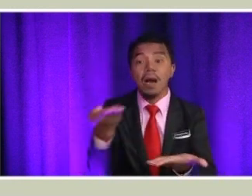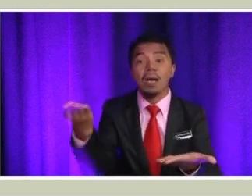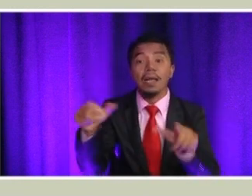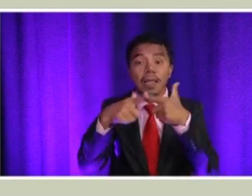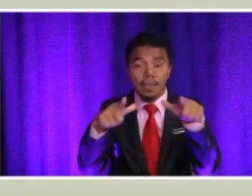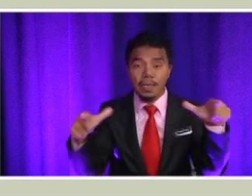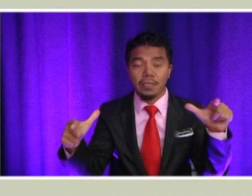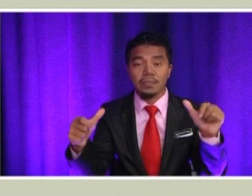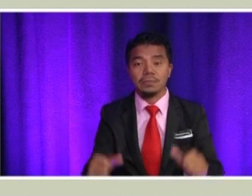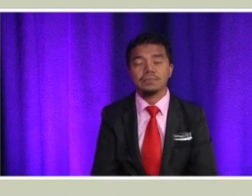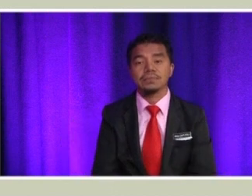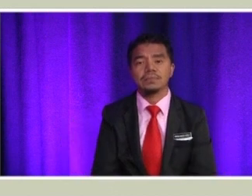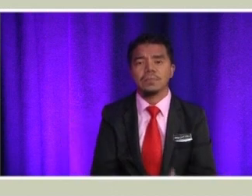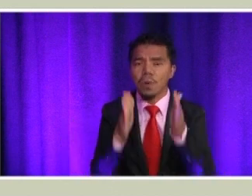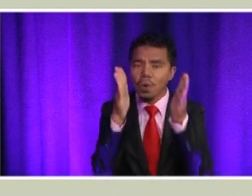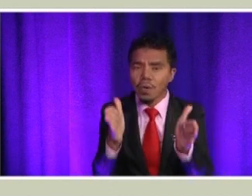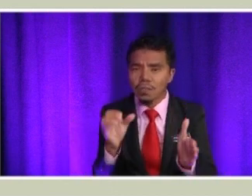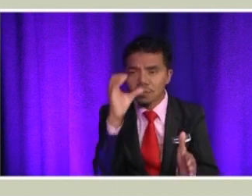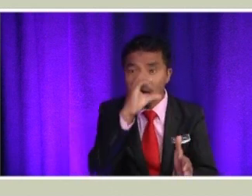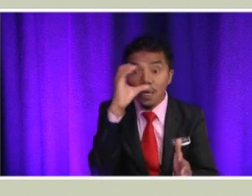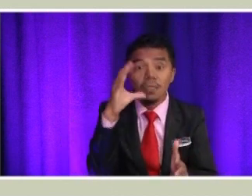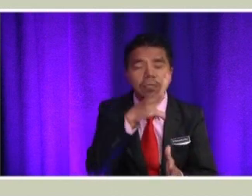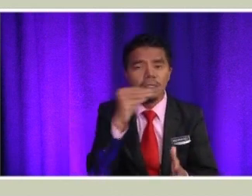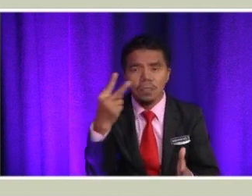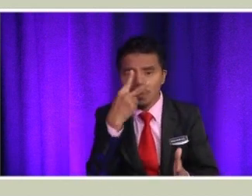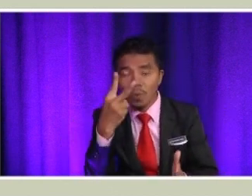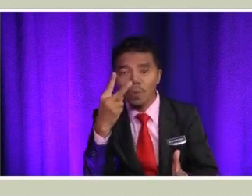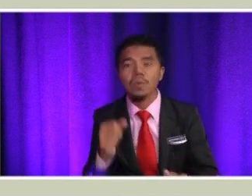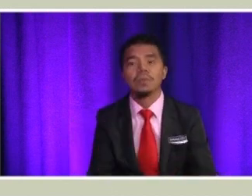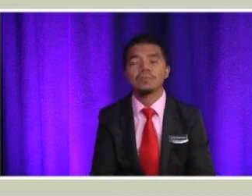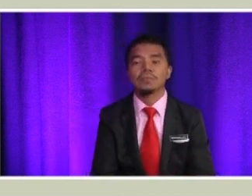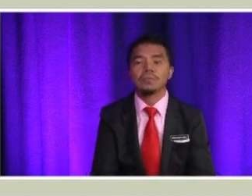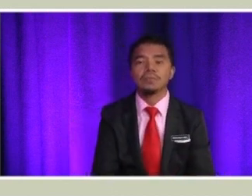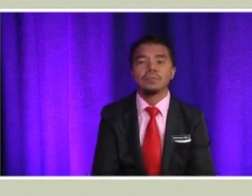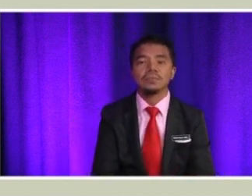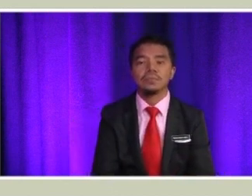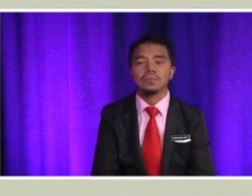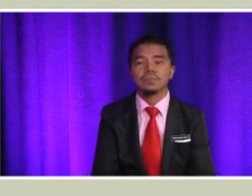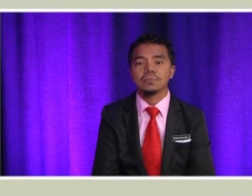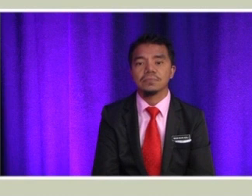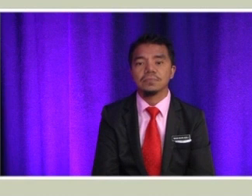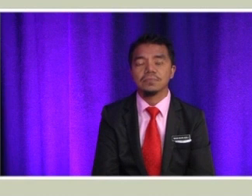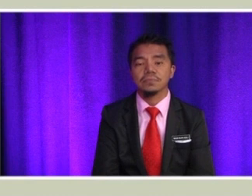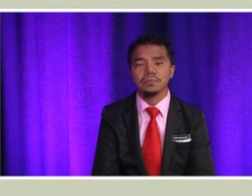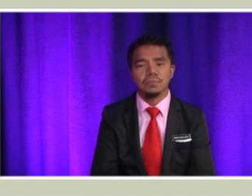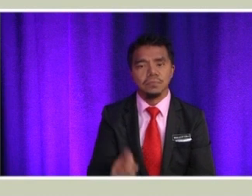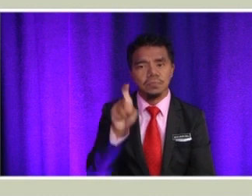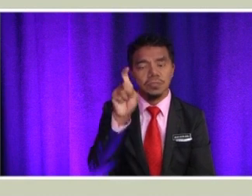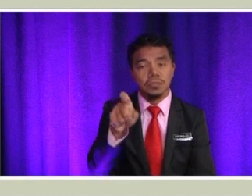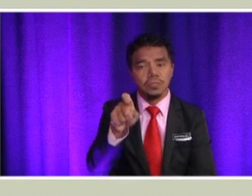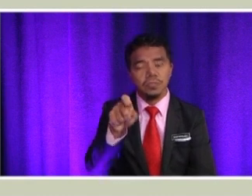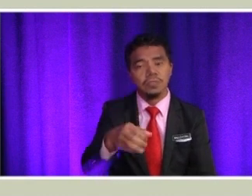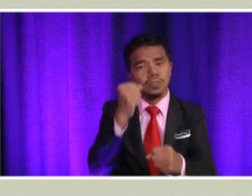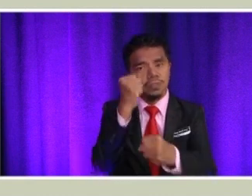yang itu yang orang mencari. Dan seterusnya adalah proaktif. Dia kena sangat proaktif kalau dia